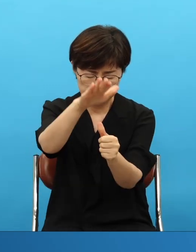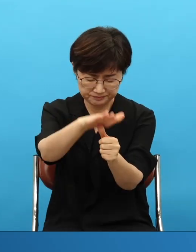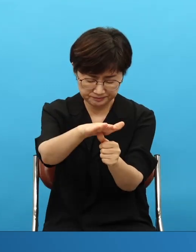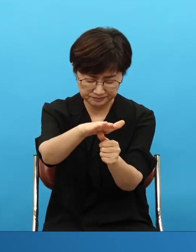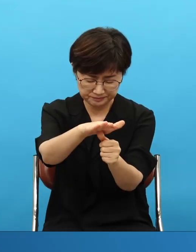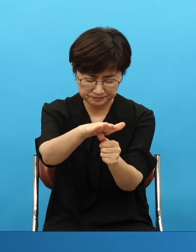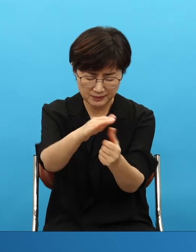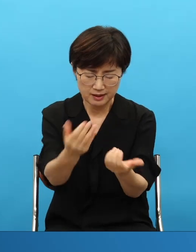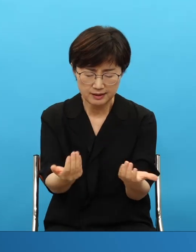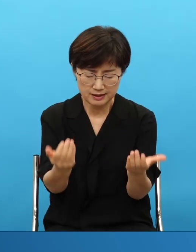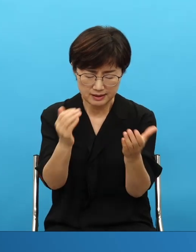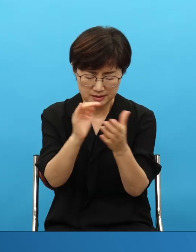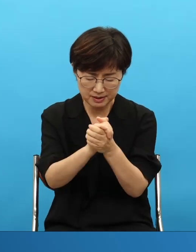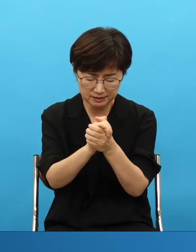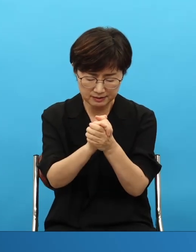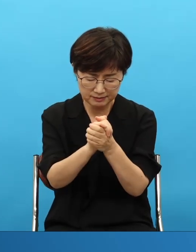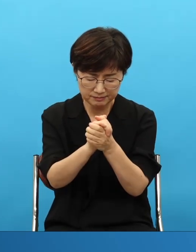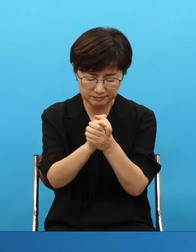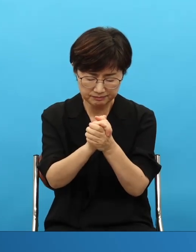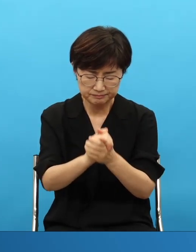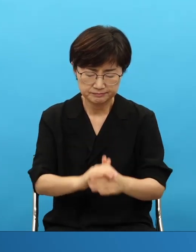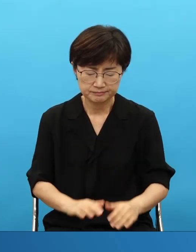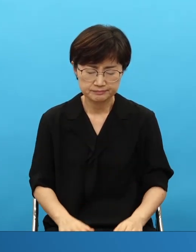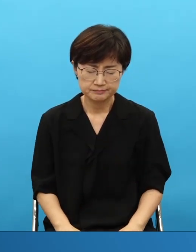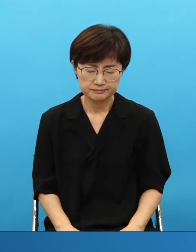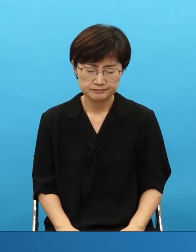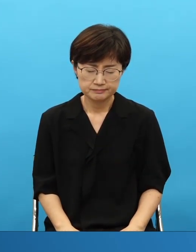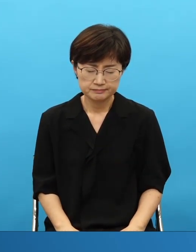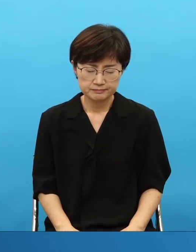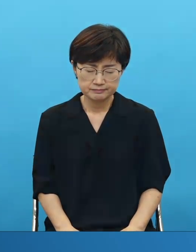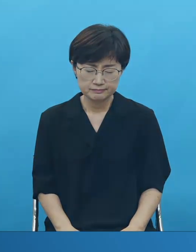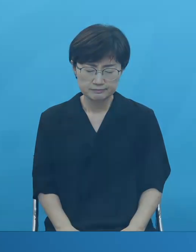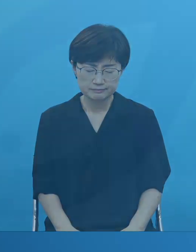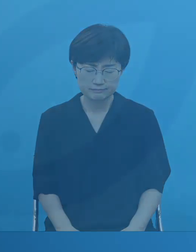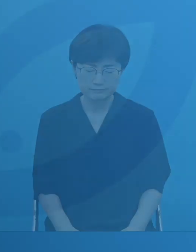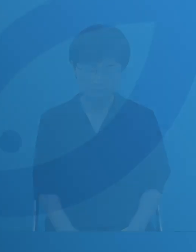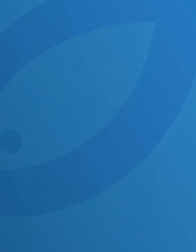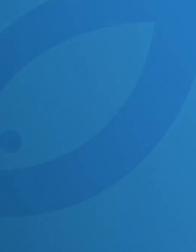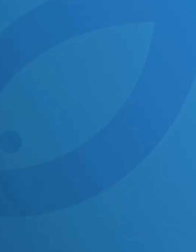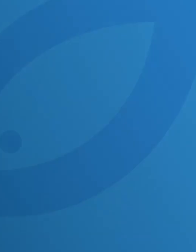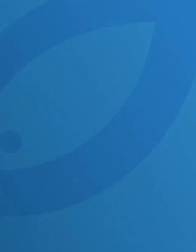함께 계실지어다. 아멘. 常常同在. 아멘.